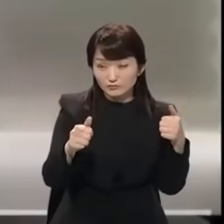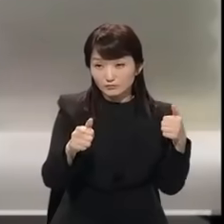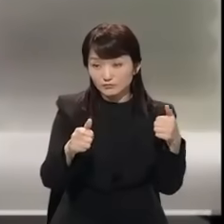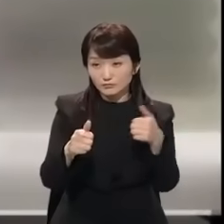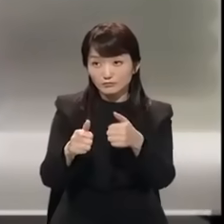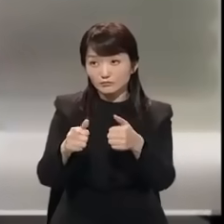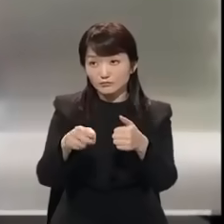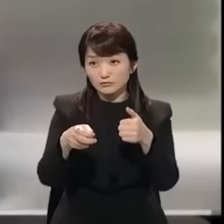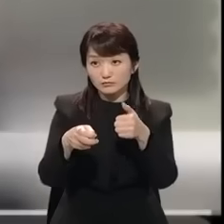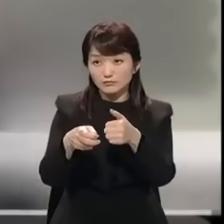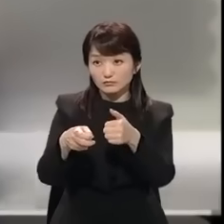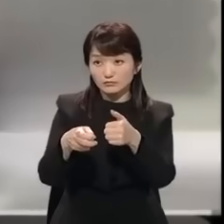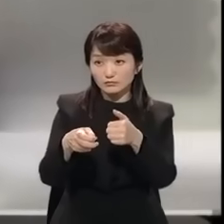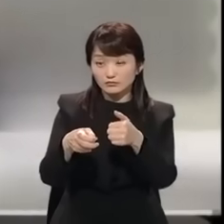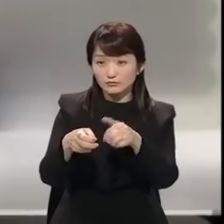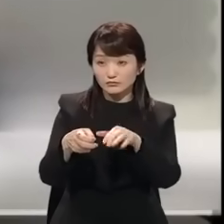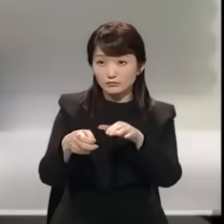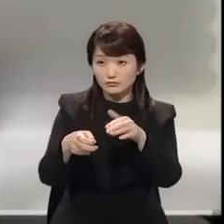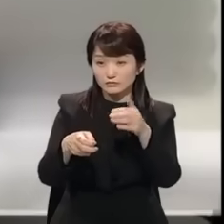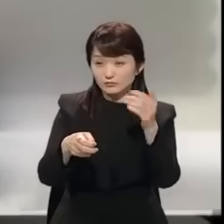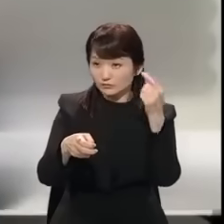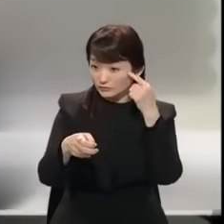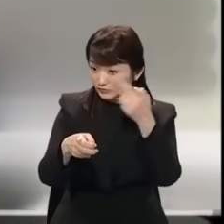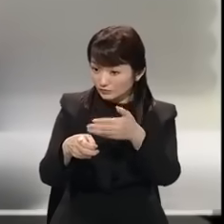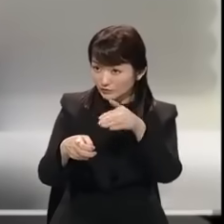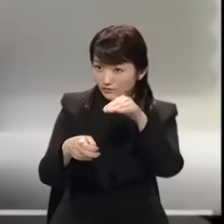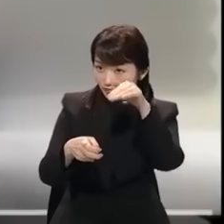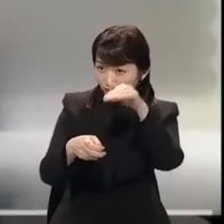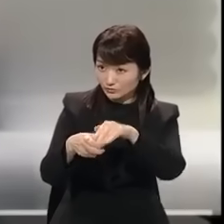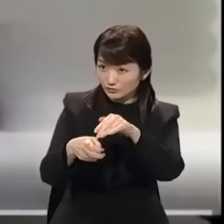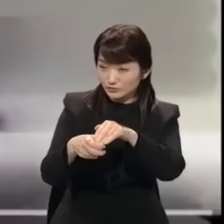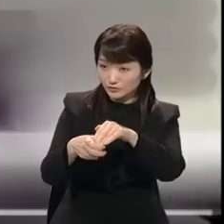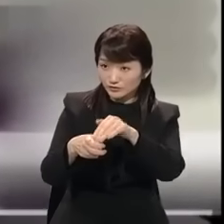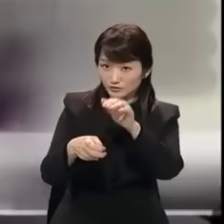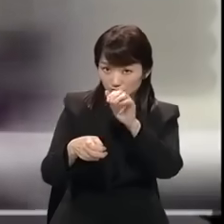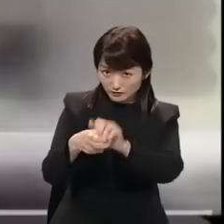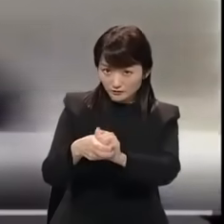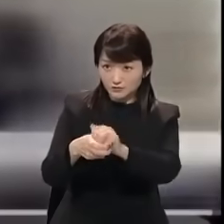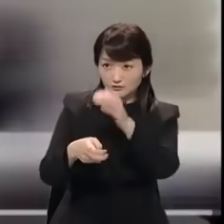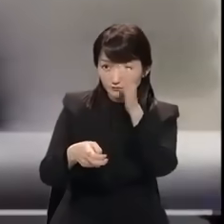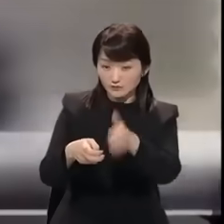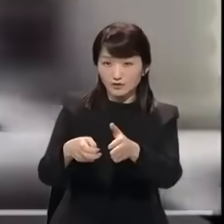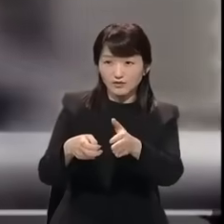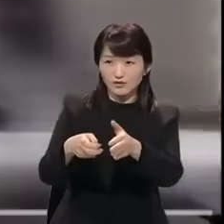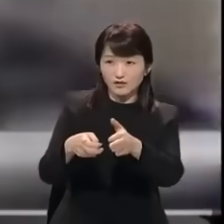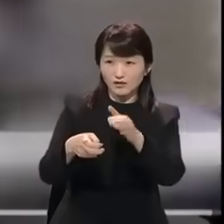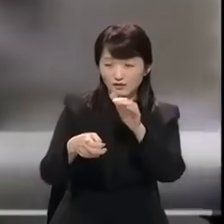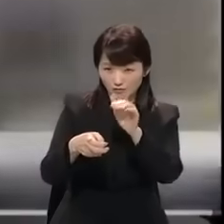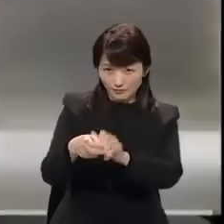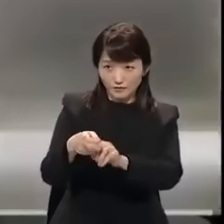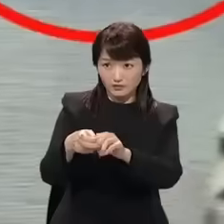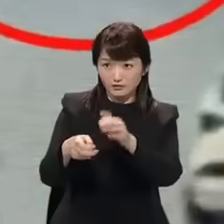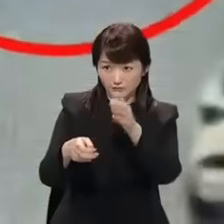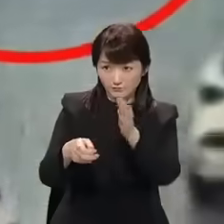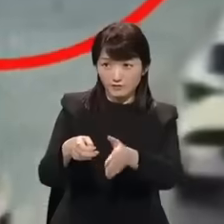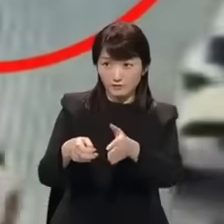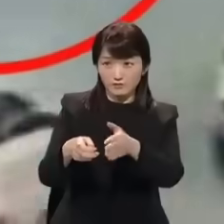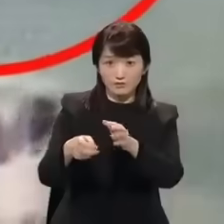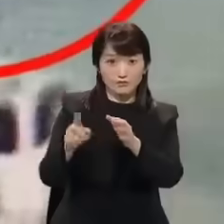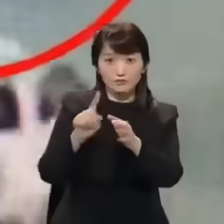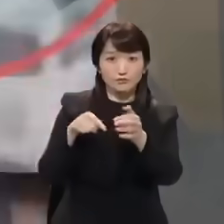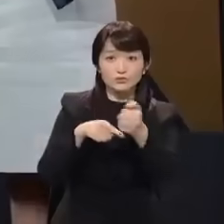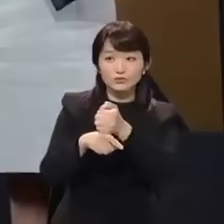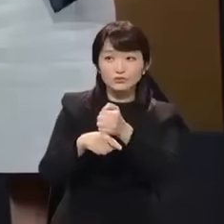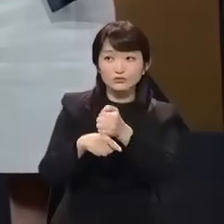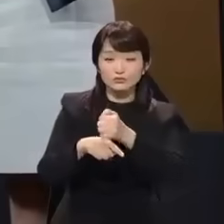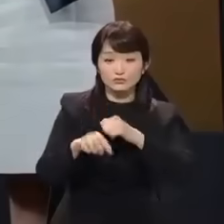네, 손 여기 들어갔습니다. 장치 마세요. 장치 마세요. 장치 마세요. 그런데 무슨 영문인지